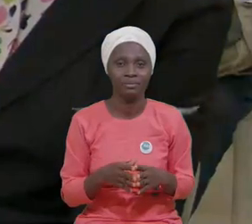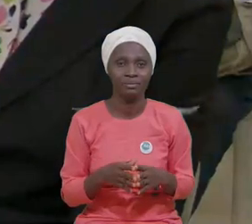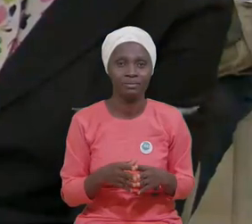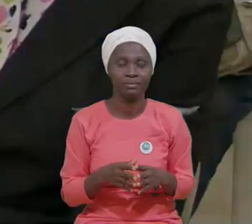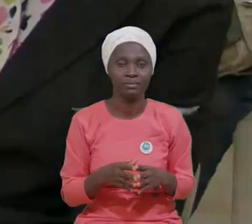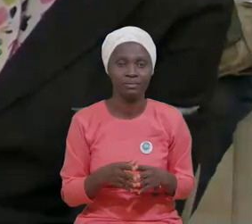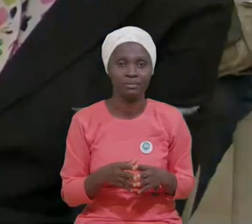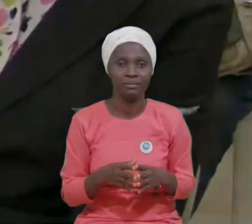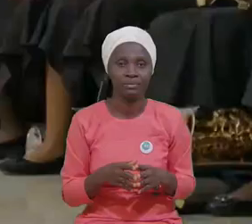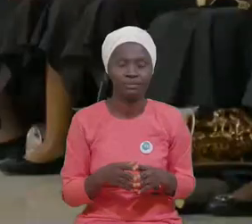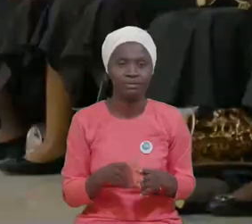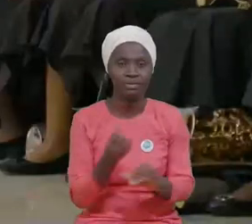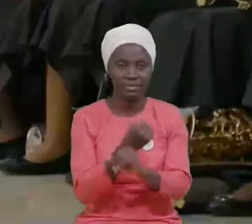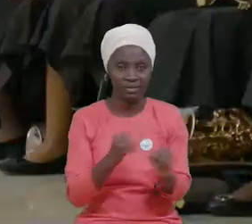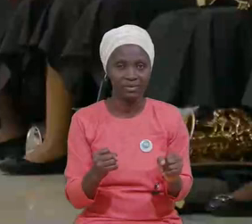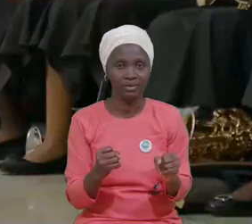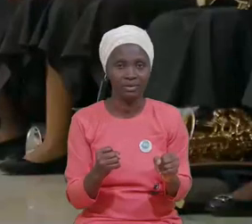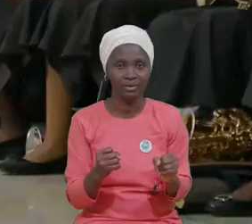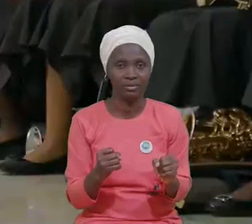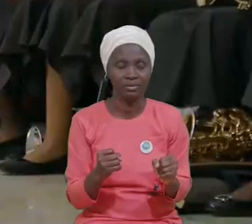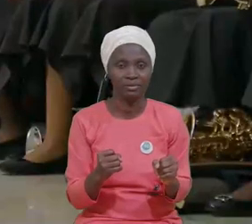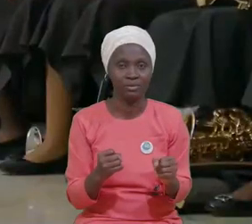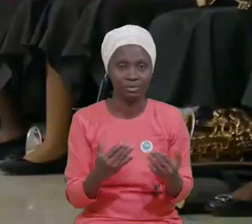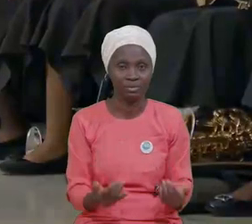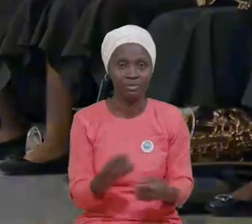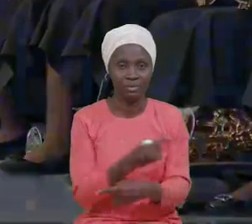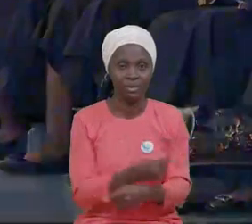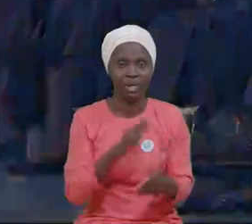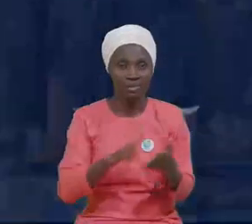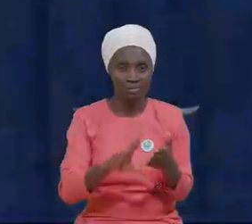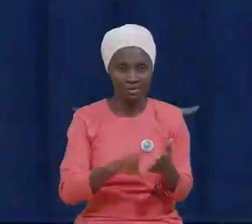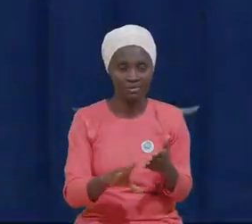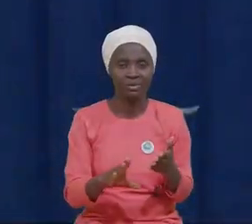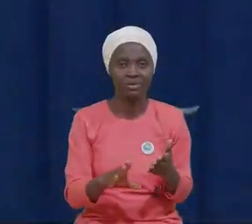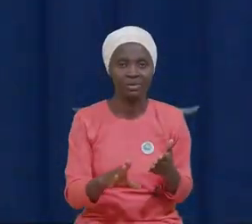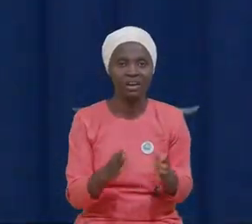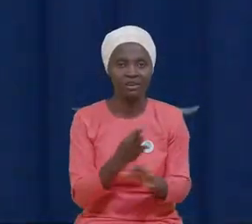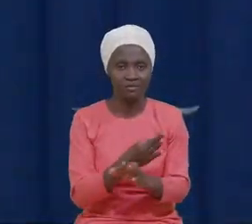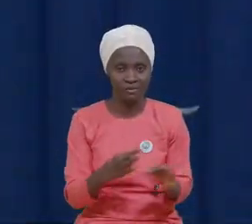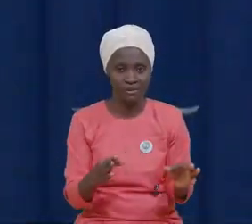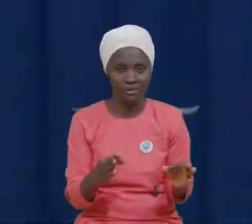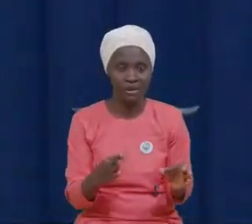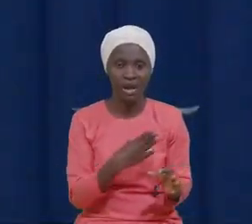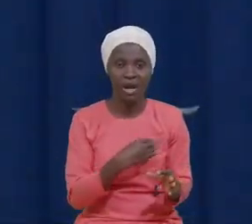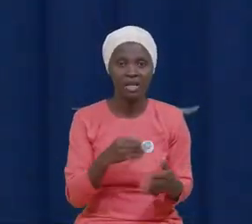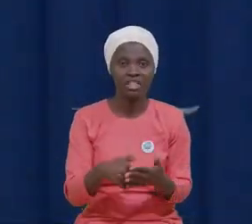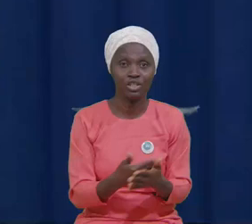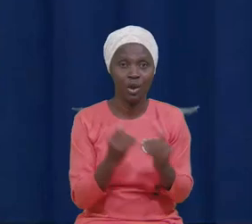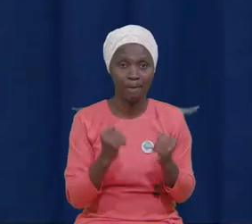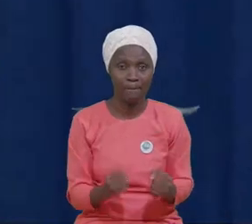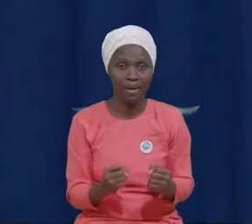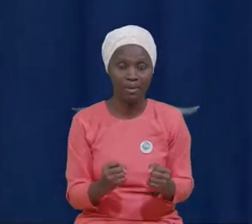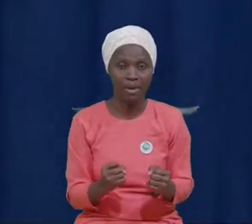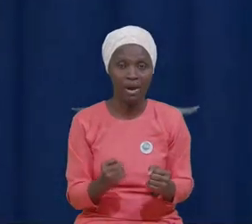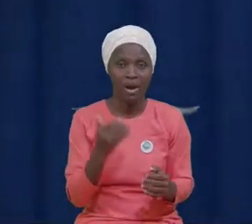lumière, le salut, le pardon, la libération et la